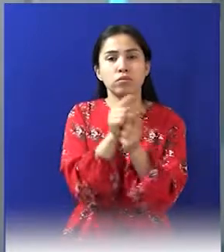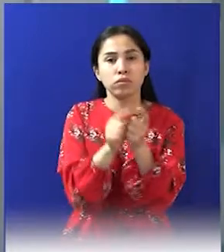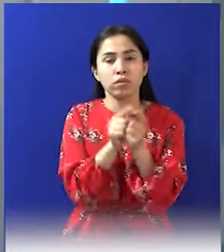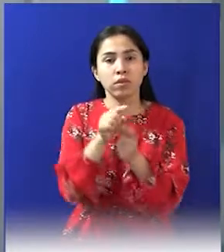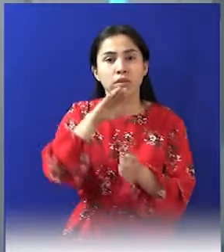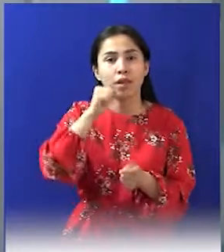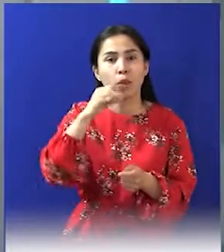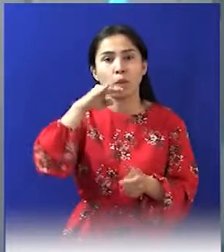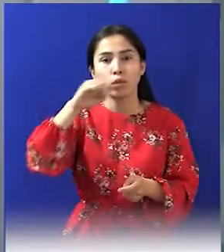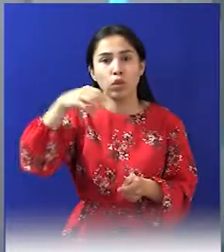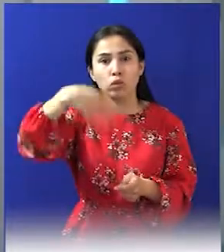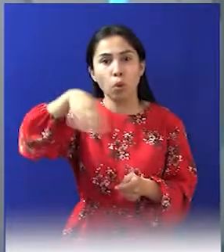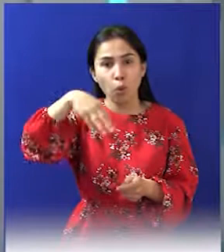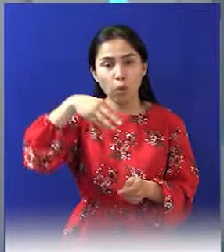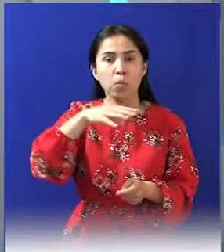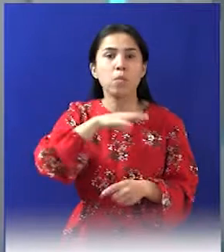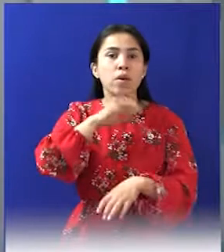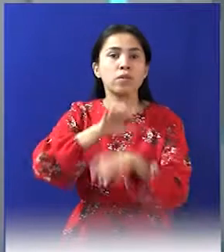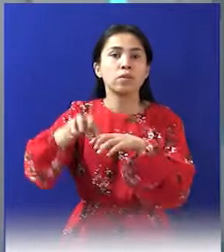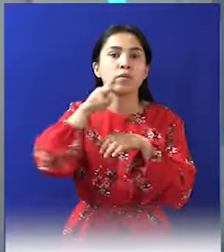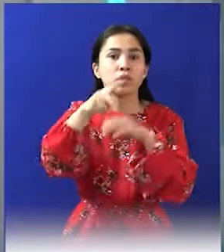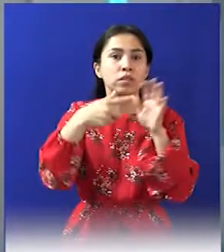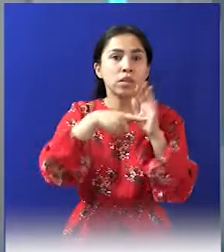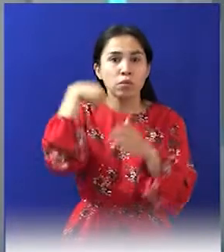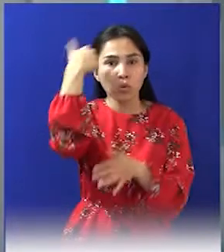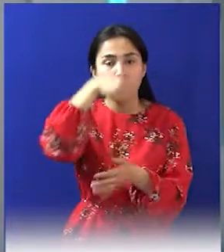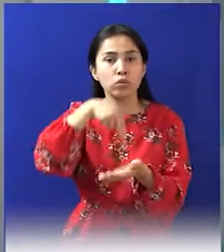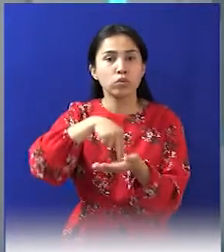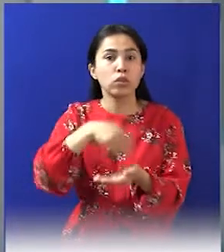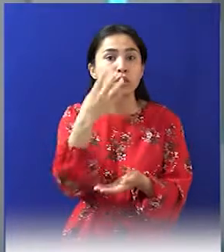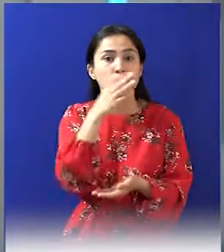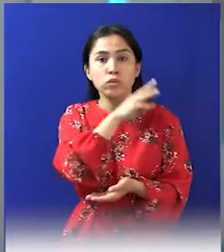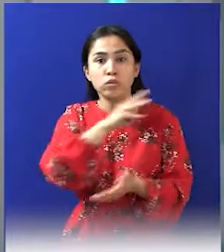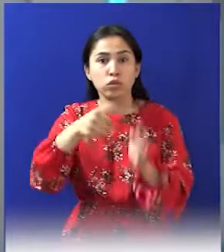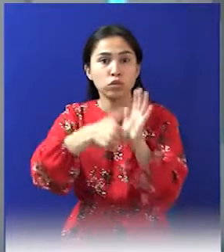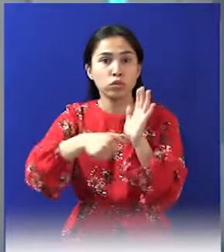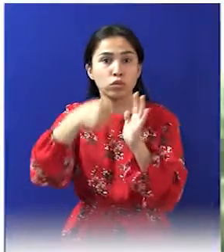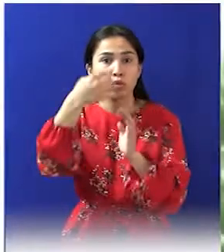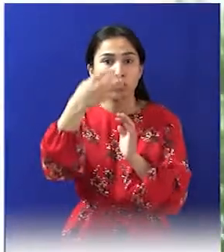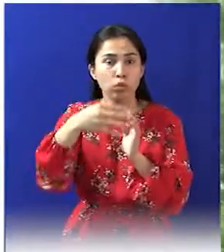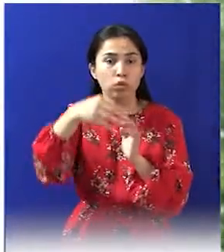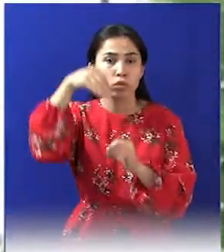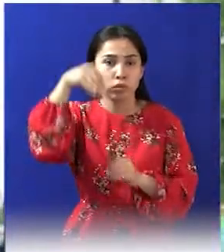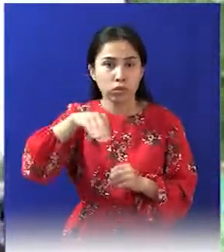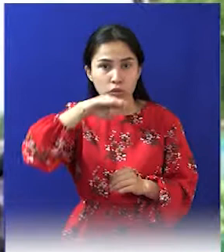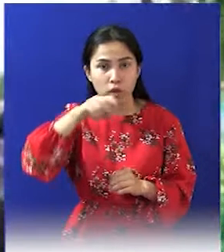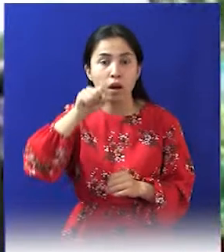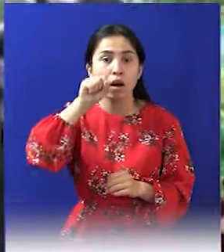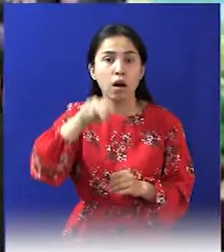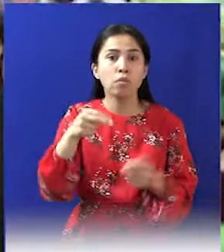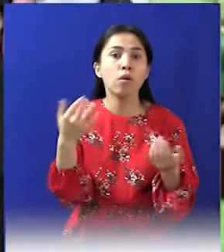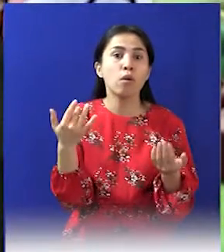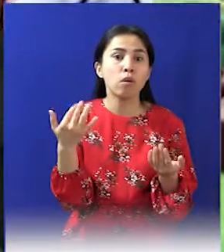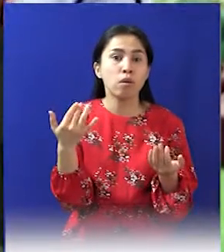онлайн-формате, организованная историко-культурным заповедником музеем «Памятники древнего Тараза». Нынешняя акция «Ночь в